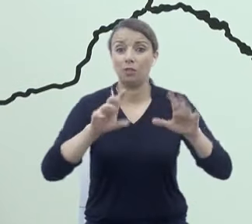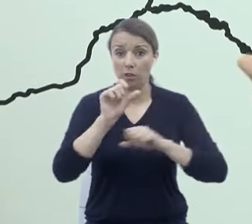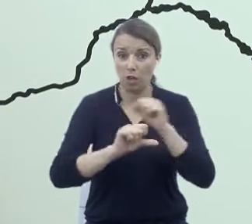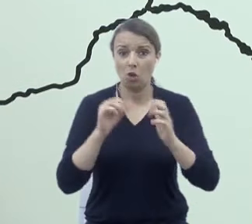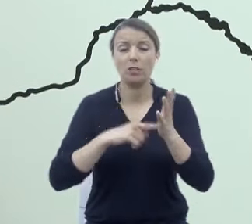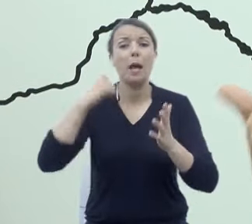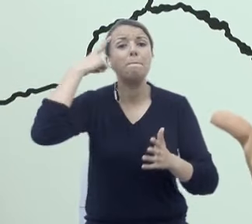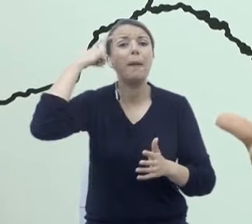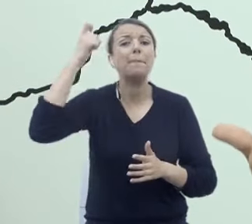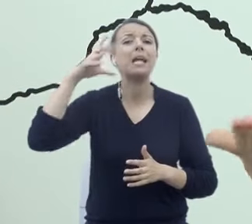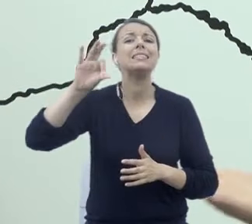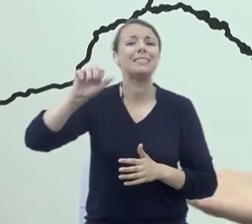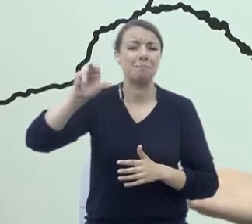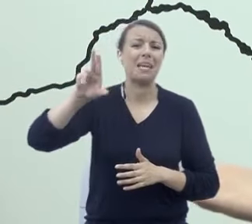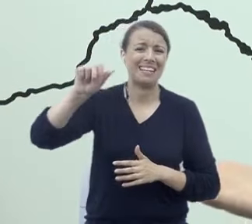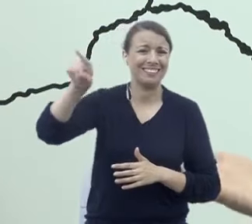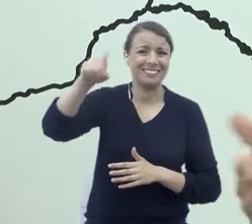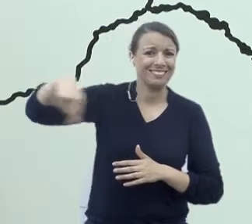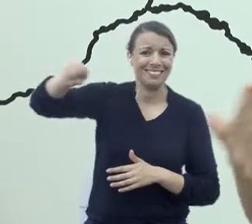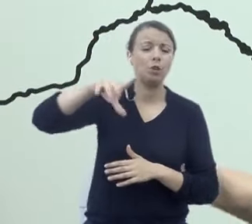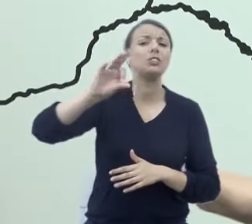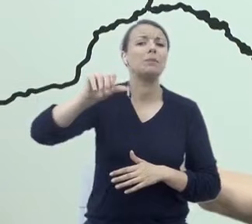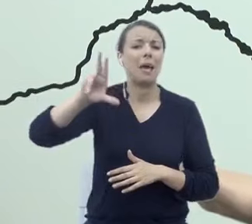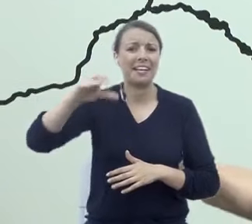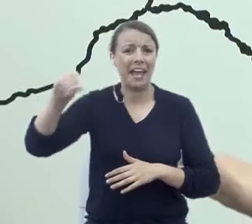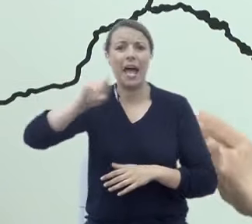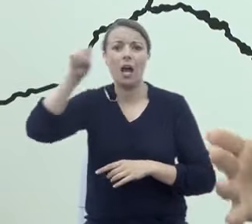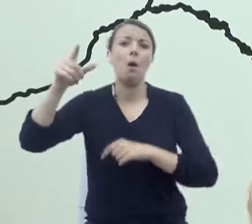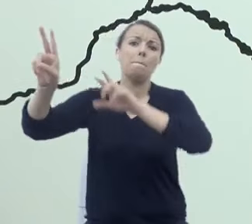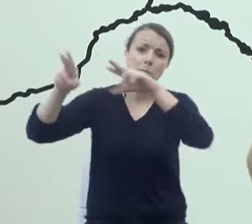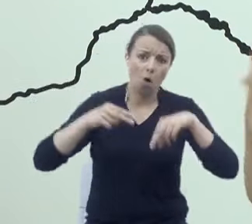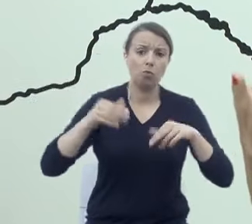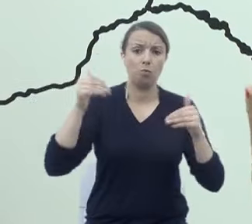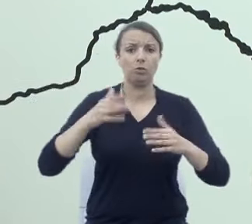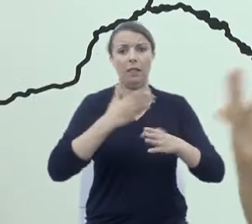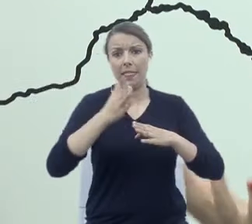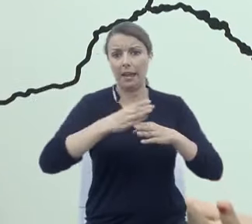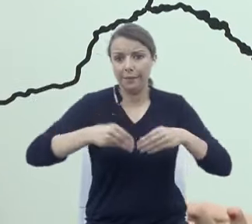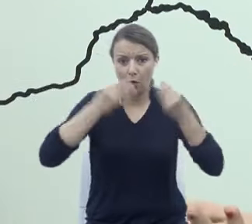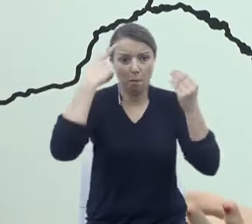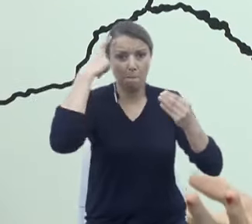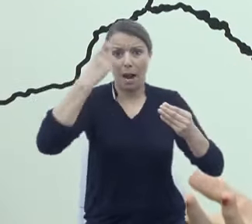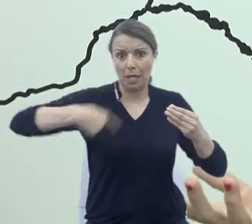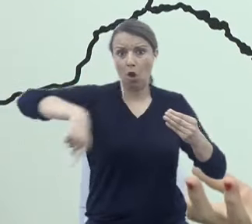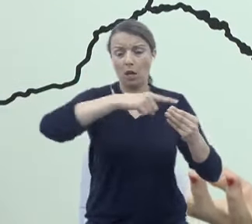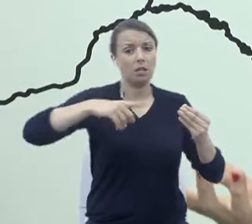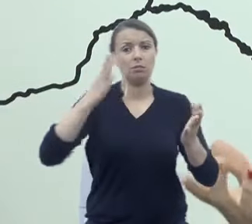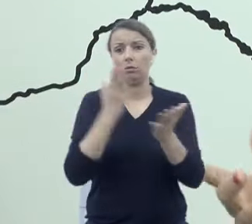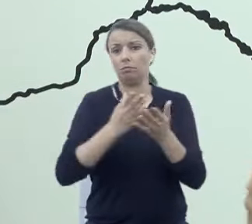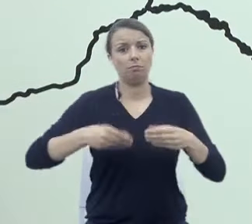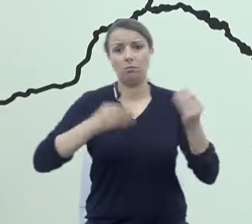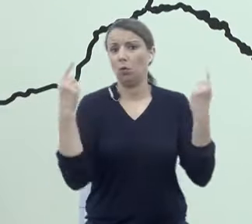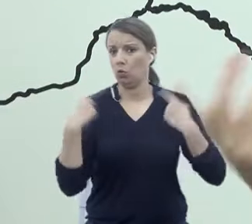o Sybirakach mogła już spokojnie się rozwijać, to ona się tutaj nie rozwijała. To też trzeba powiedzieć, że to nie była też taka pamięć, która ich zaczęła